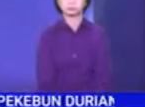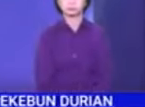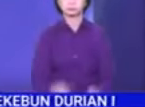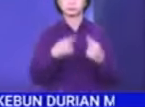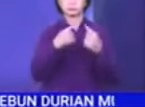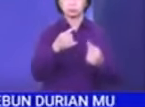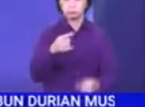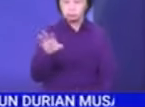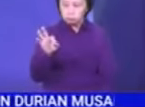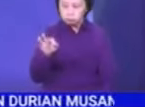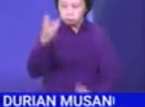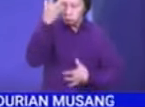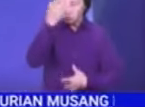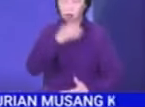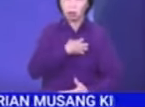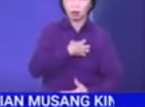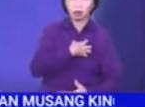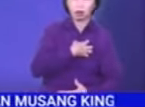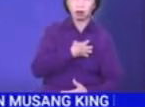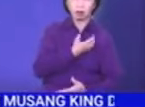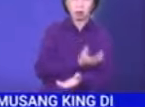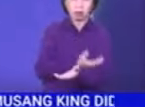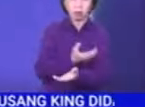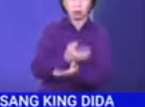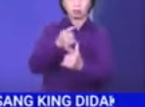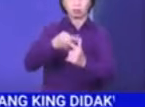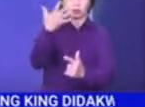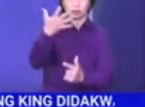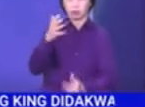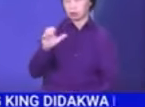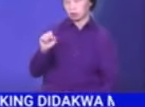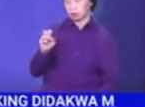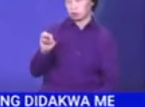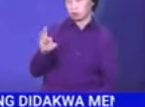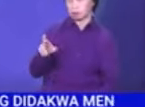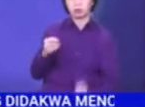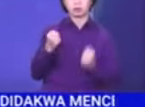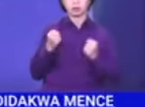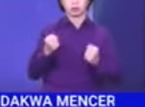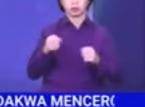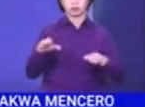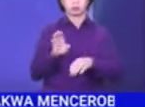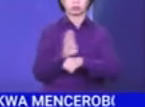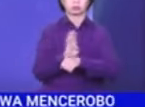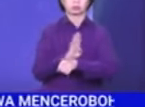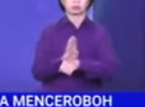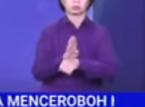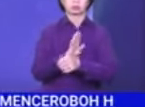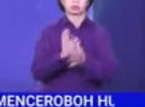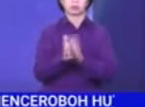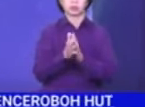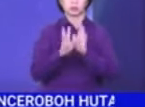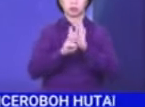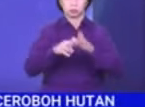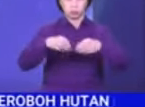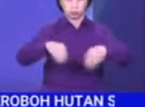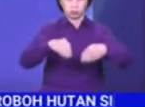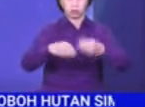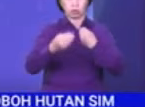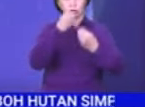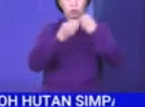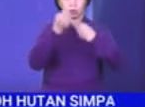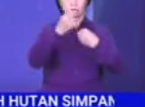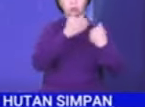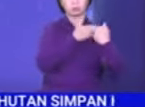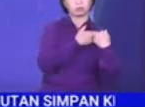Hai sejak diketahui mengidap penyakit jantung jayne etik melalui lajur abdulsalam tekad menjalankan perniagaan menjadi agen menjual produk